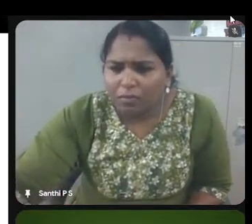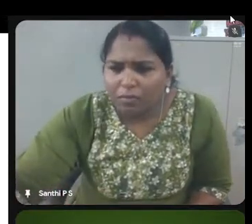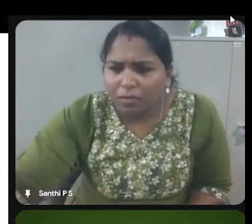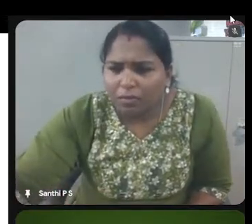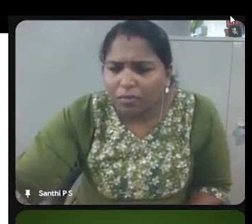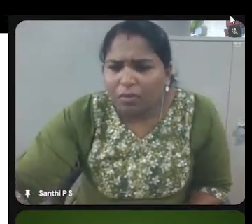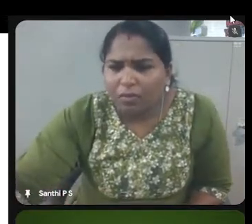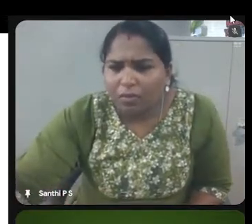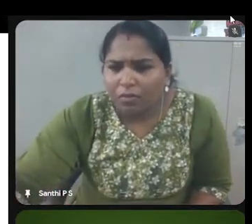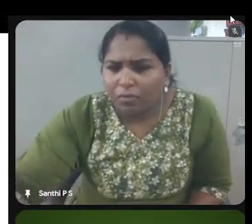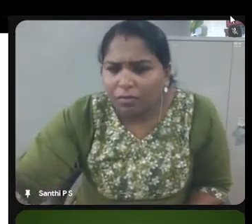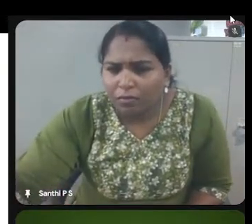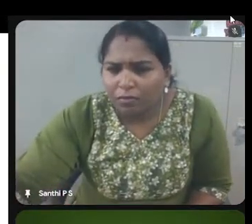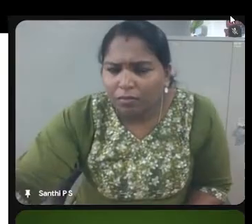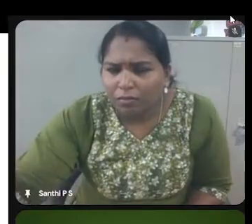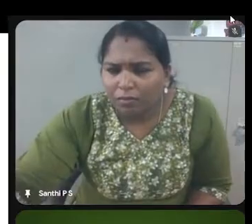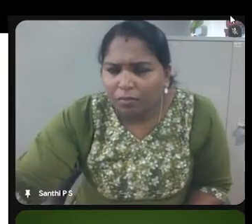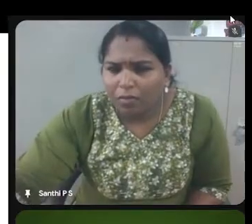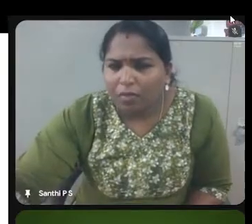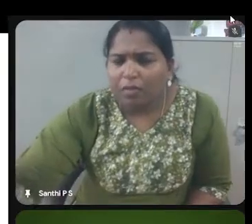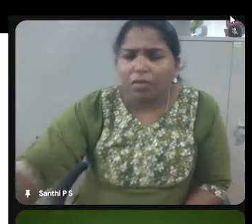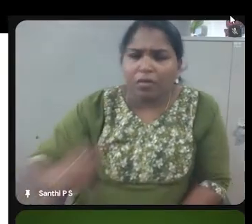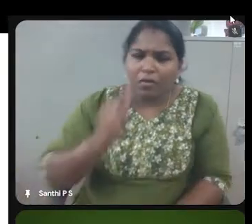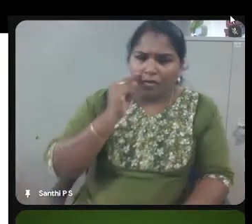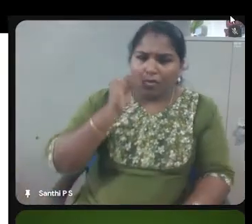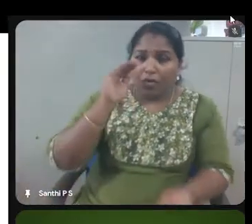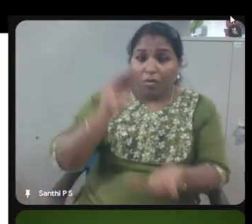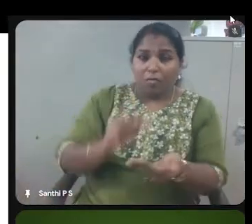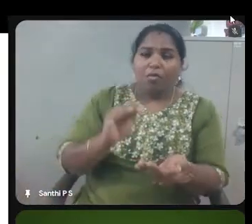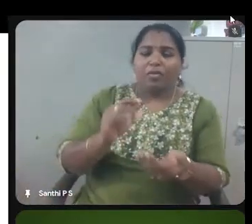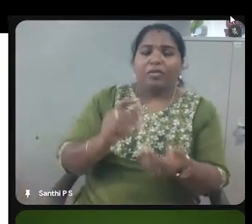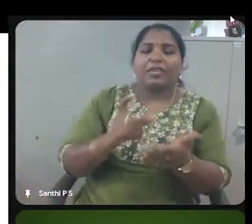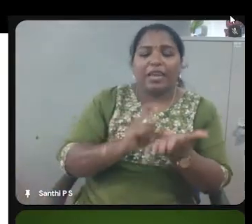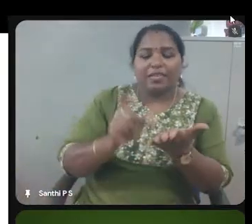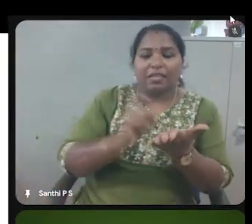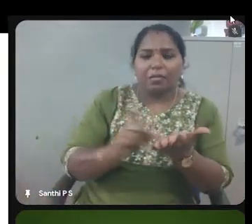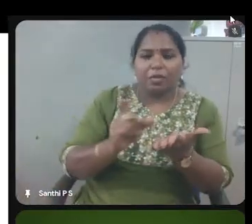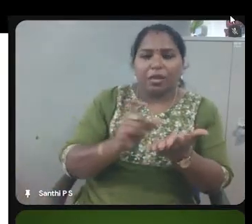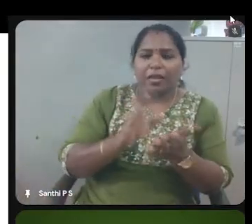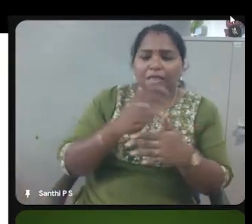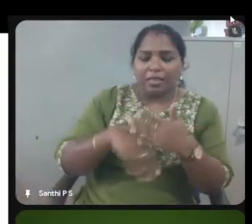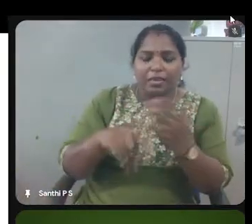ഒരാൺകുട്ടിയുടെ അമ്മയാ. മോന് ഒരുപാട് റീൽസ് കാണുന്നുണ്ട്. അപ്പൊ